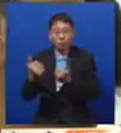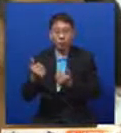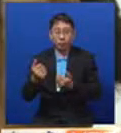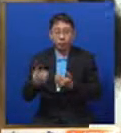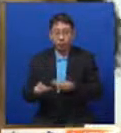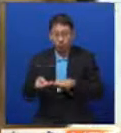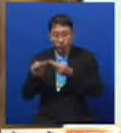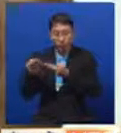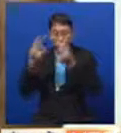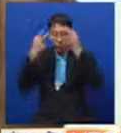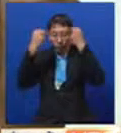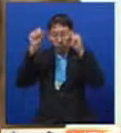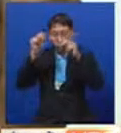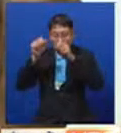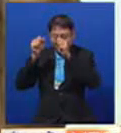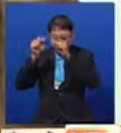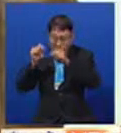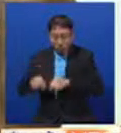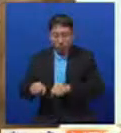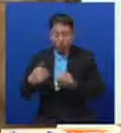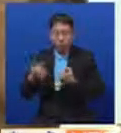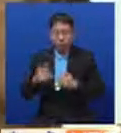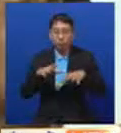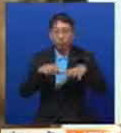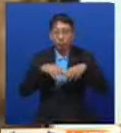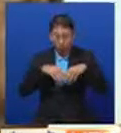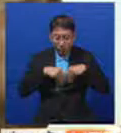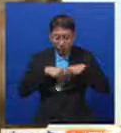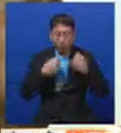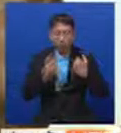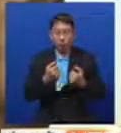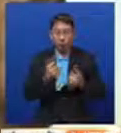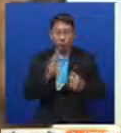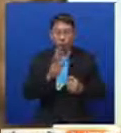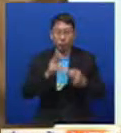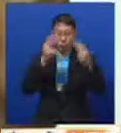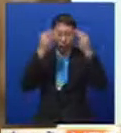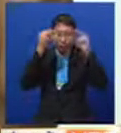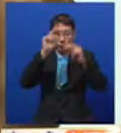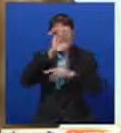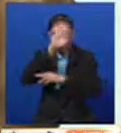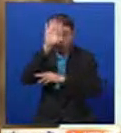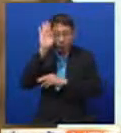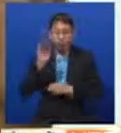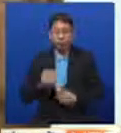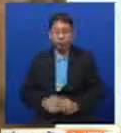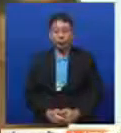ายกรัฐมนตรีส่วนตัวพร้อมน้อมรับการตัดสินใจของนายกรัฐมนตรี